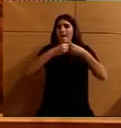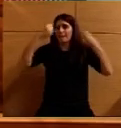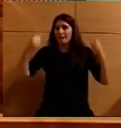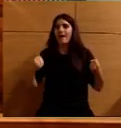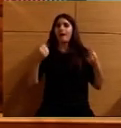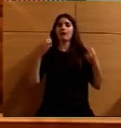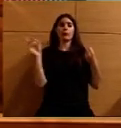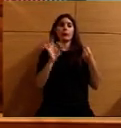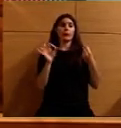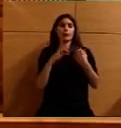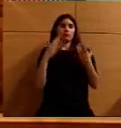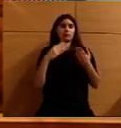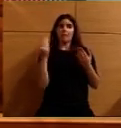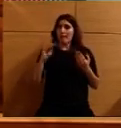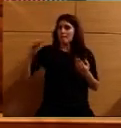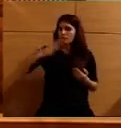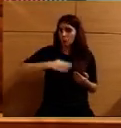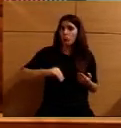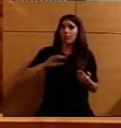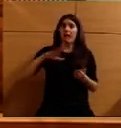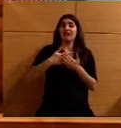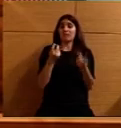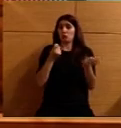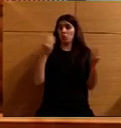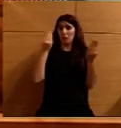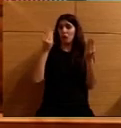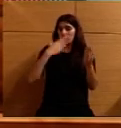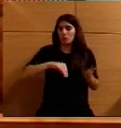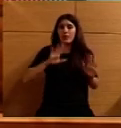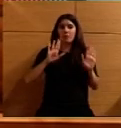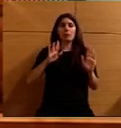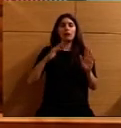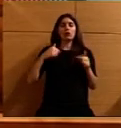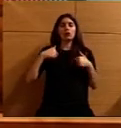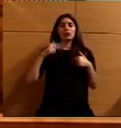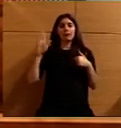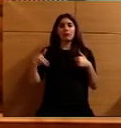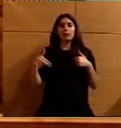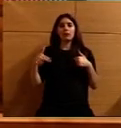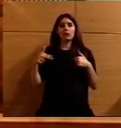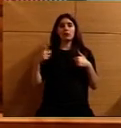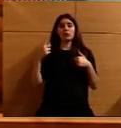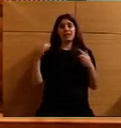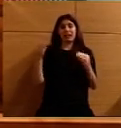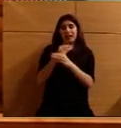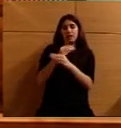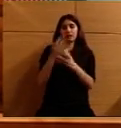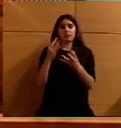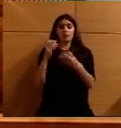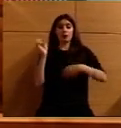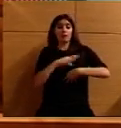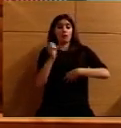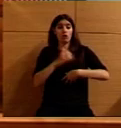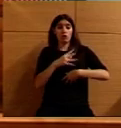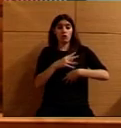i inclús es podria regular. Però jo també, en certa manera, una contradicció parlar d'un fons